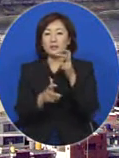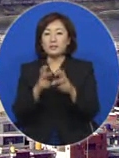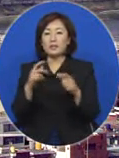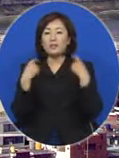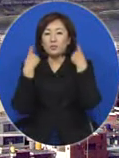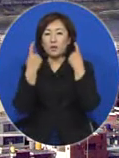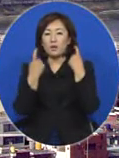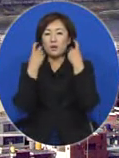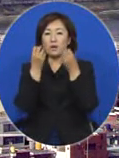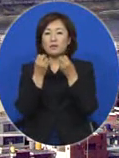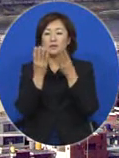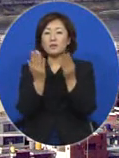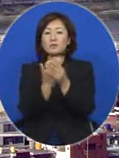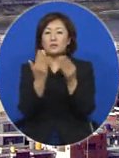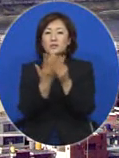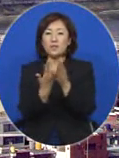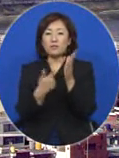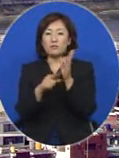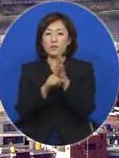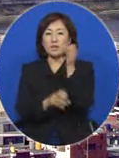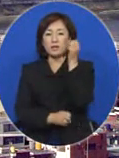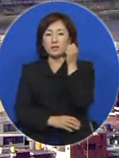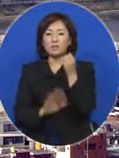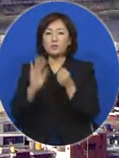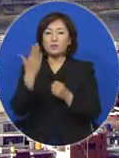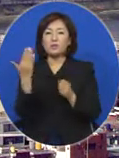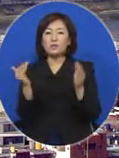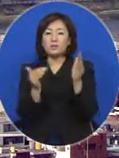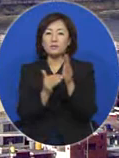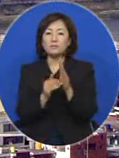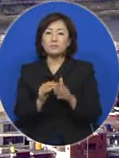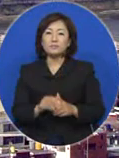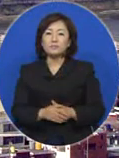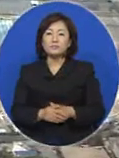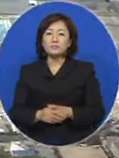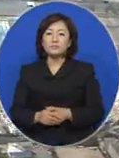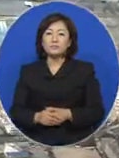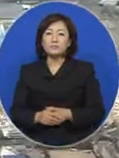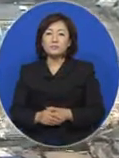관광을 새로운 성장 동력으로 삼기로 했습니다. 김익현 기자입니다.